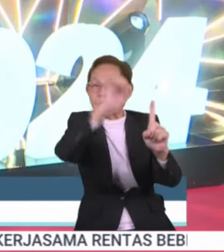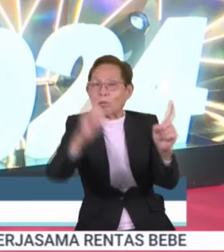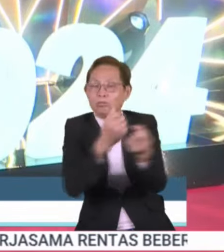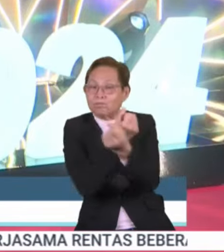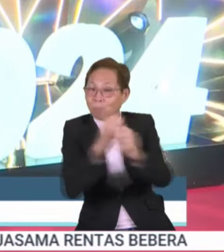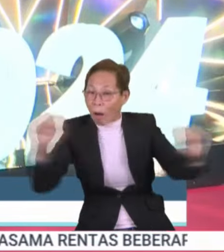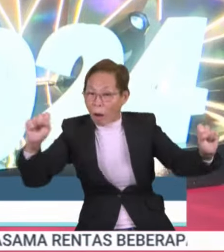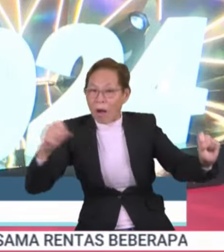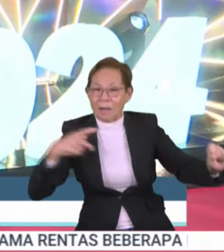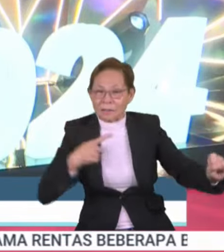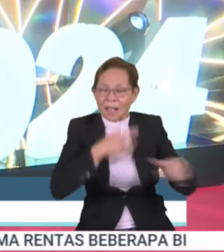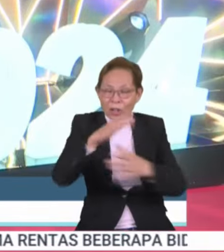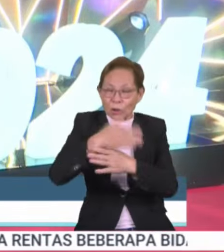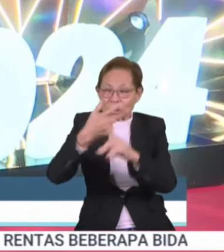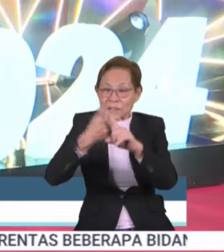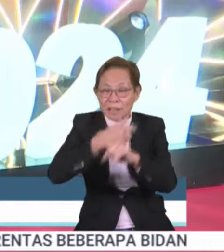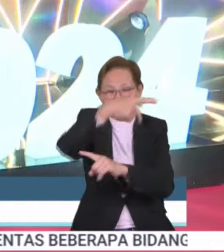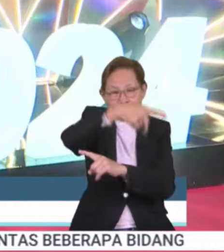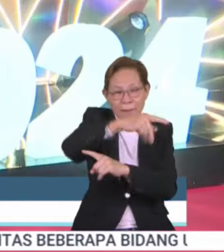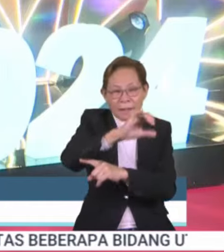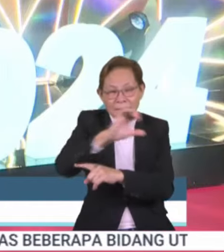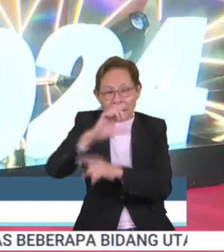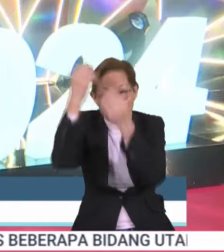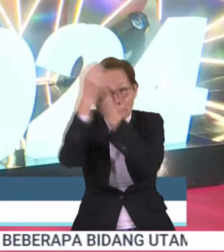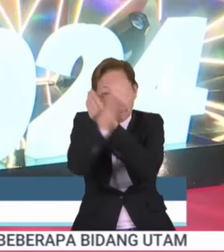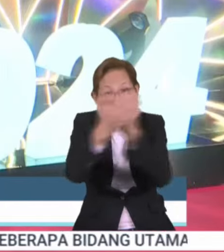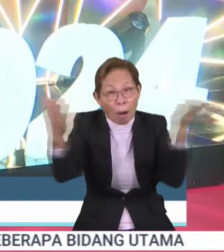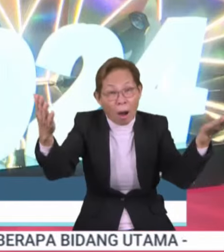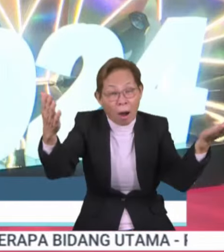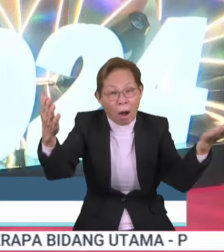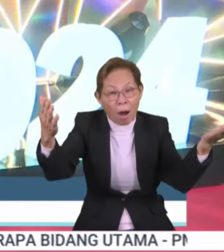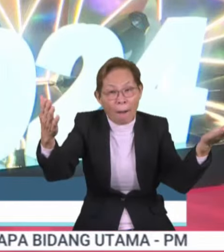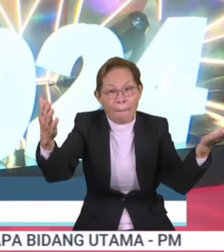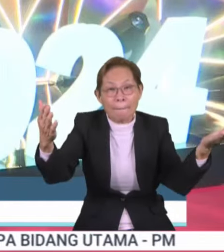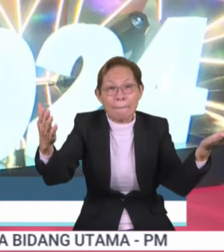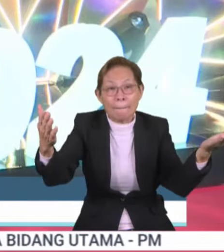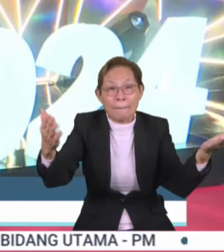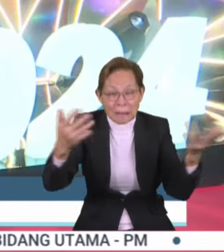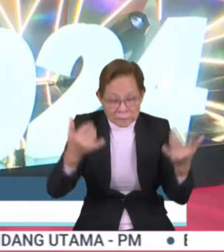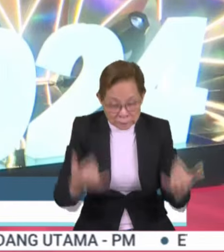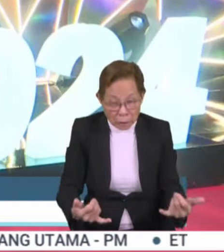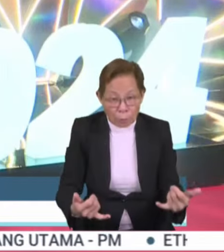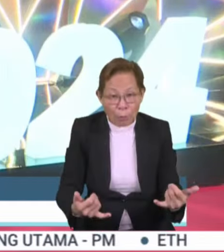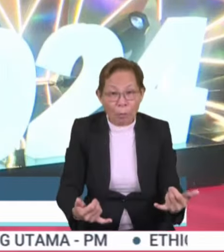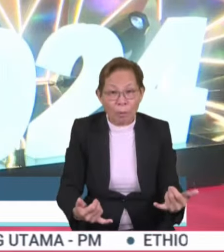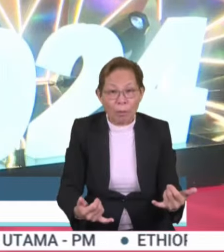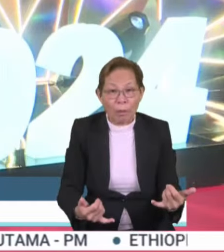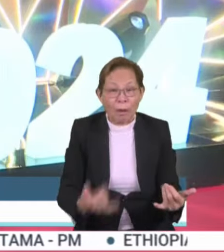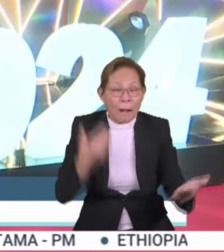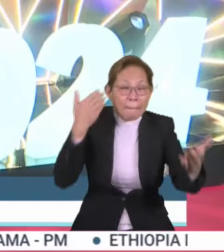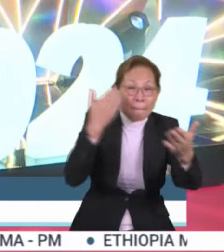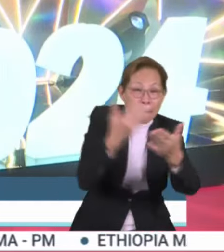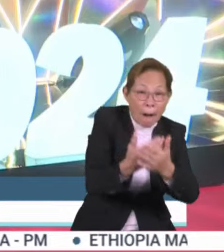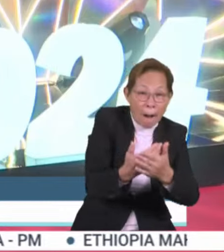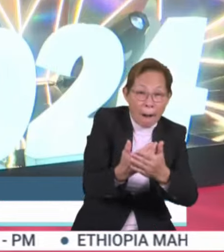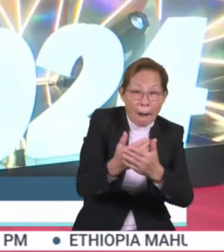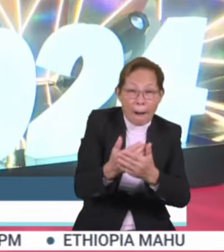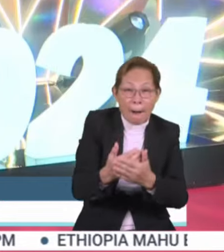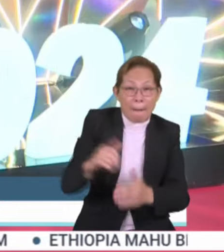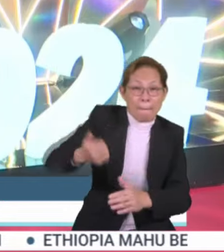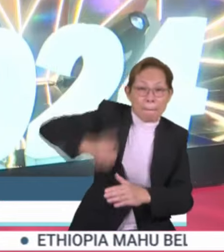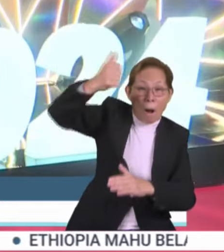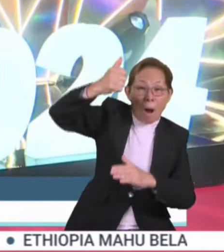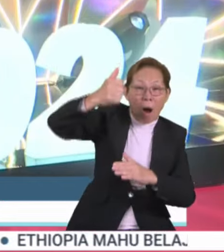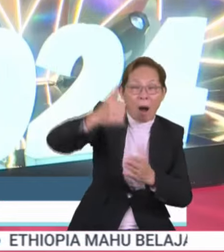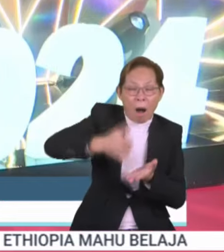yang dapat saya kongsikan langsung dari Pusat Konvensyen Antarabangsa Putrajaya PICC pada ketika ini, iaitu menjelang kemuncak Anugerah Sri